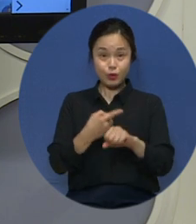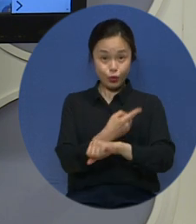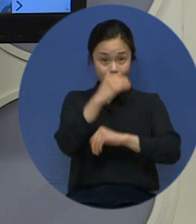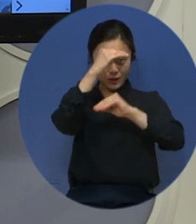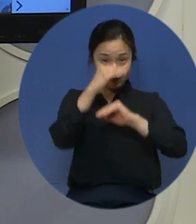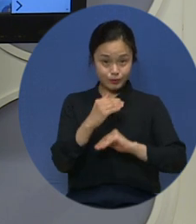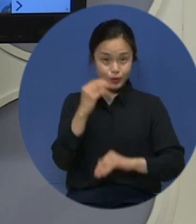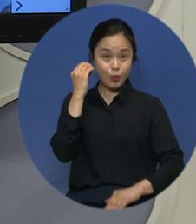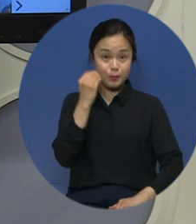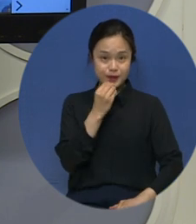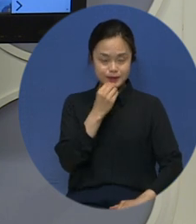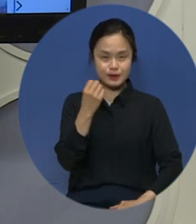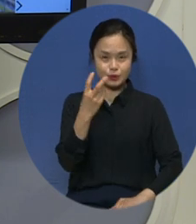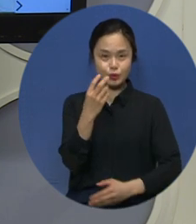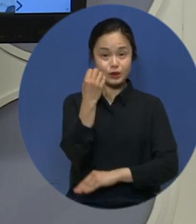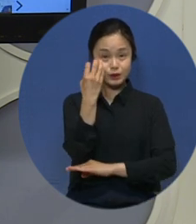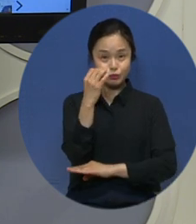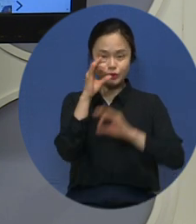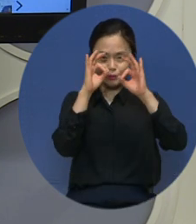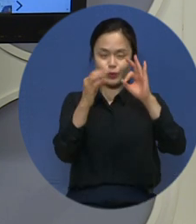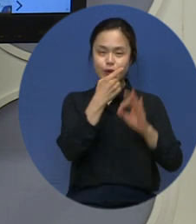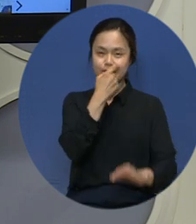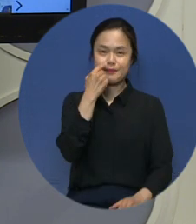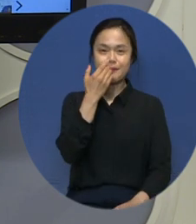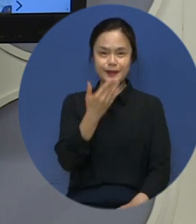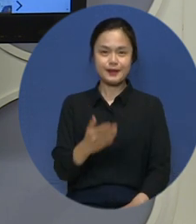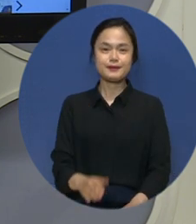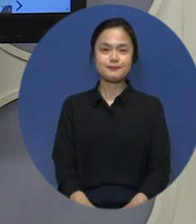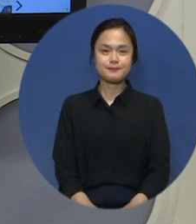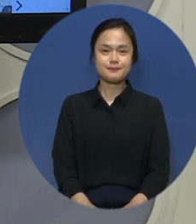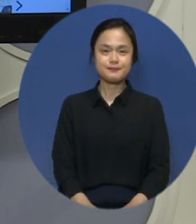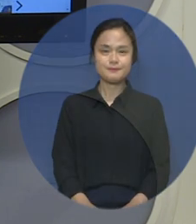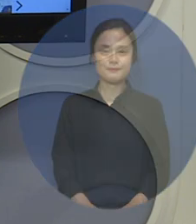장애인 신문 복시 tv 뉴스를 통해 확인할 수 있습니다